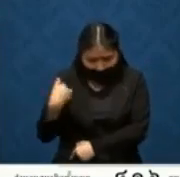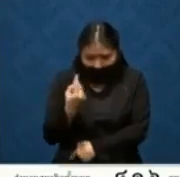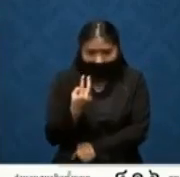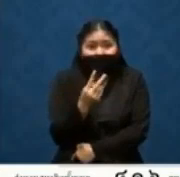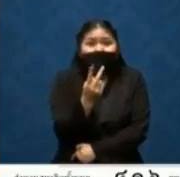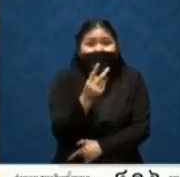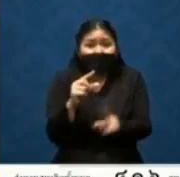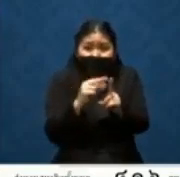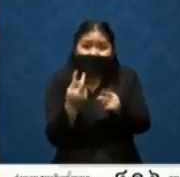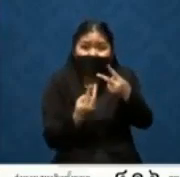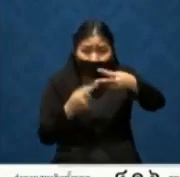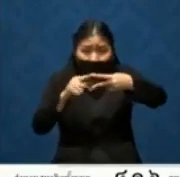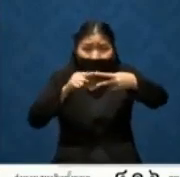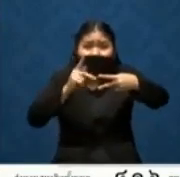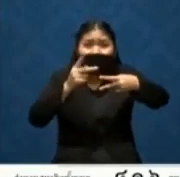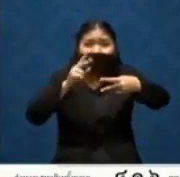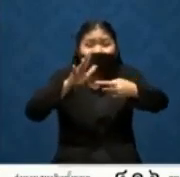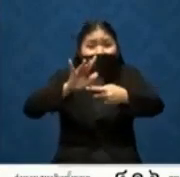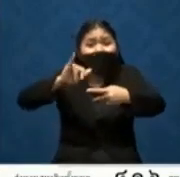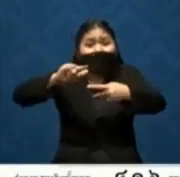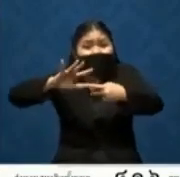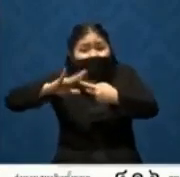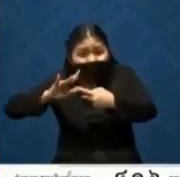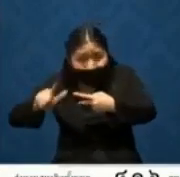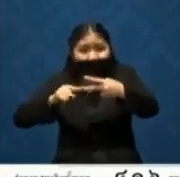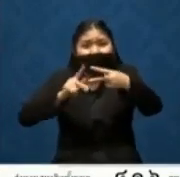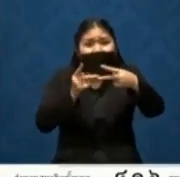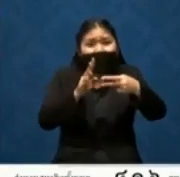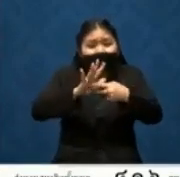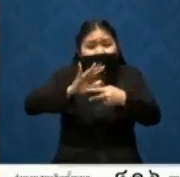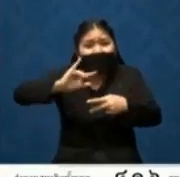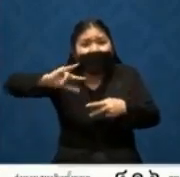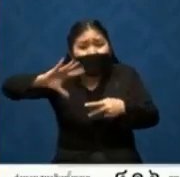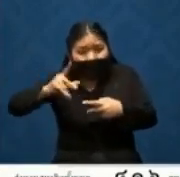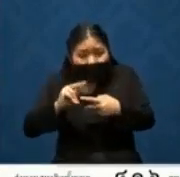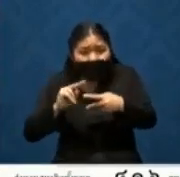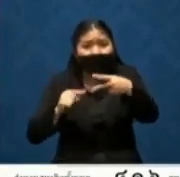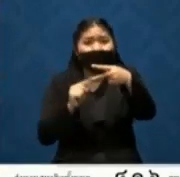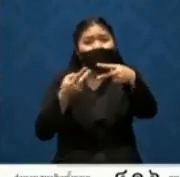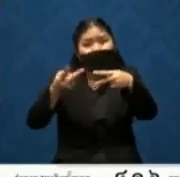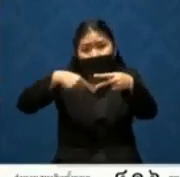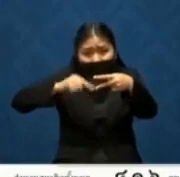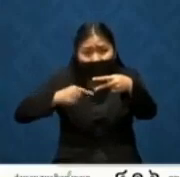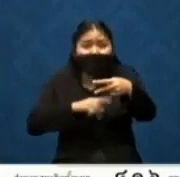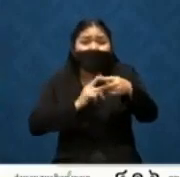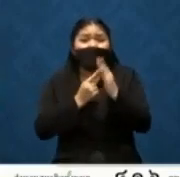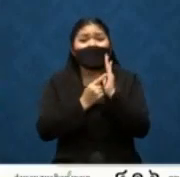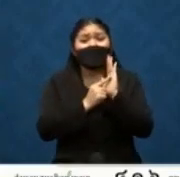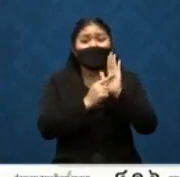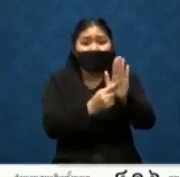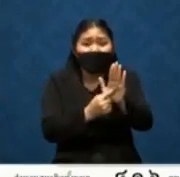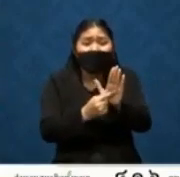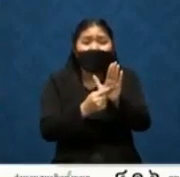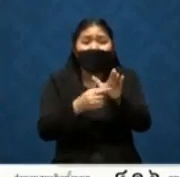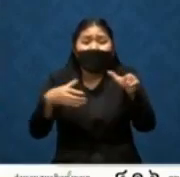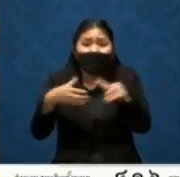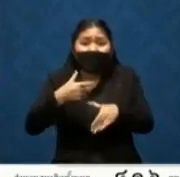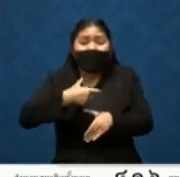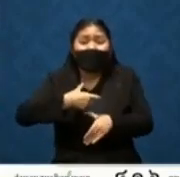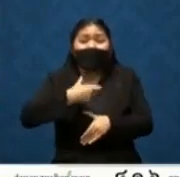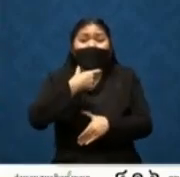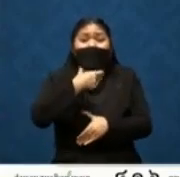ครับท่านประธานครับกัญชากับกัญชงตัวแทนของพี่น้องกลุ่มชาติพันธุ์นะครับที่นั่งอยู่